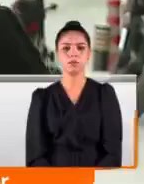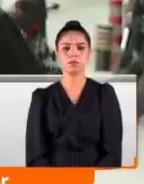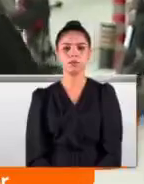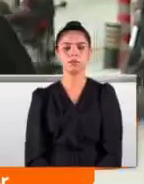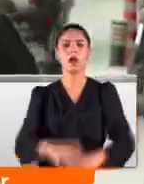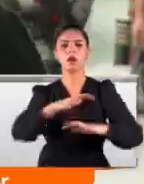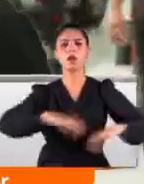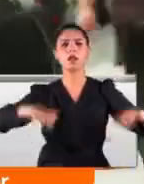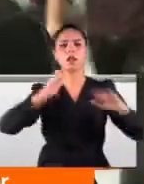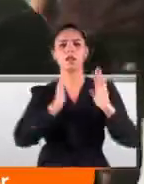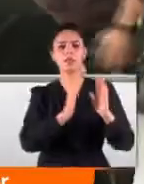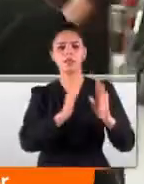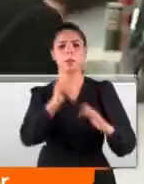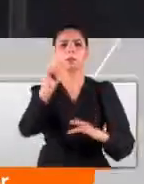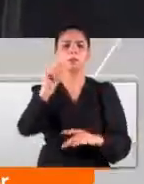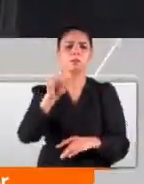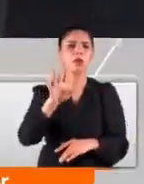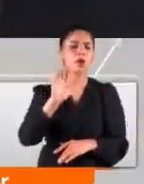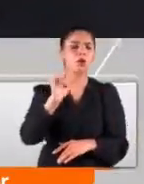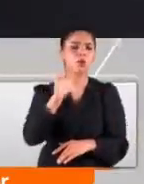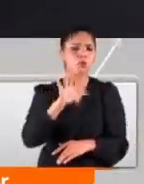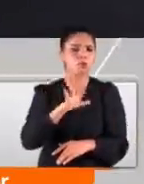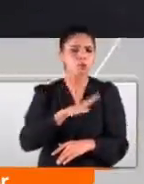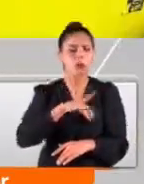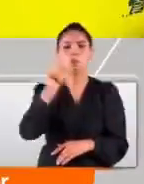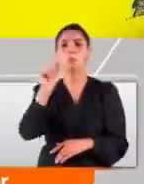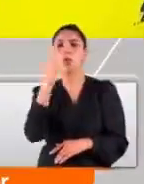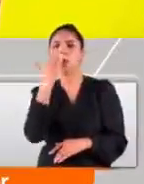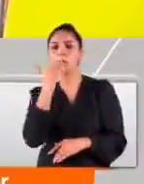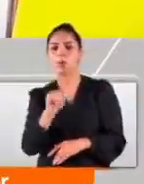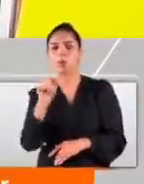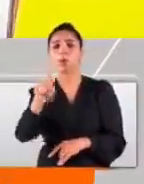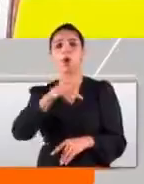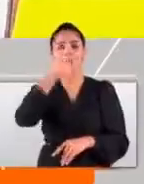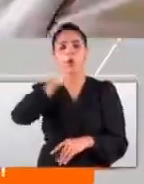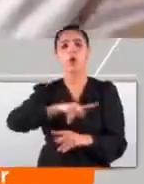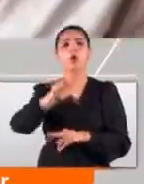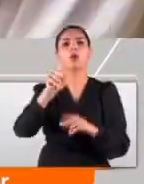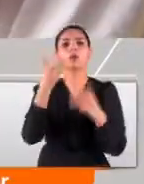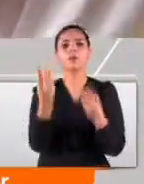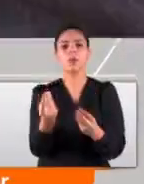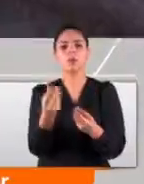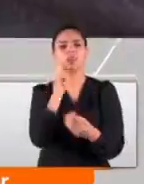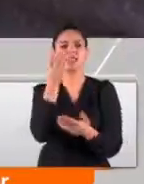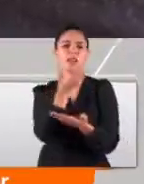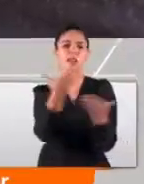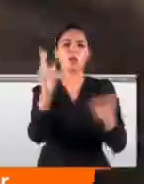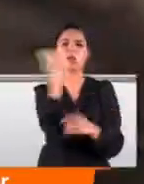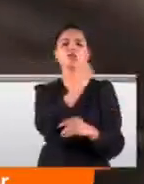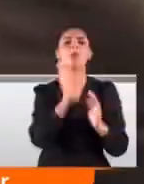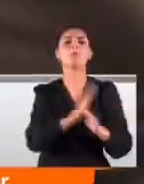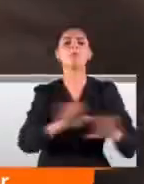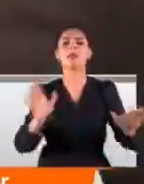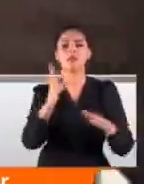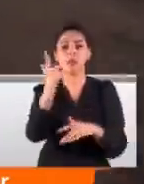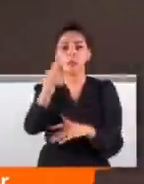Kazıp kazıp duruyorlar. Bir gün varlar, bir gün yoklar. Bitmedi, bitmedi, bitmedi. Git gel köy yolu gibi aynen oldu burası. Yazıklar olsun ya. 3 ayda bitmiyor. Altın